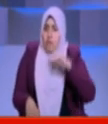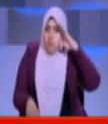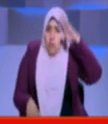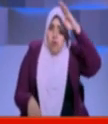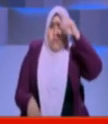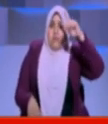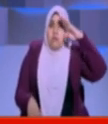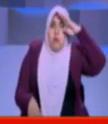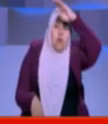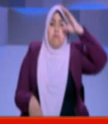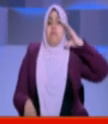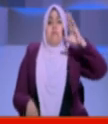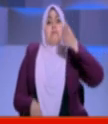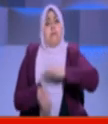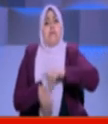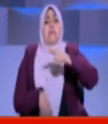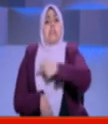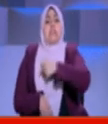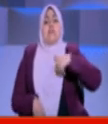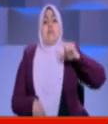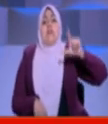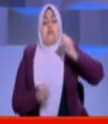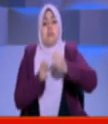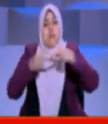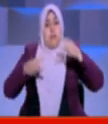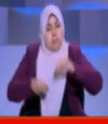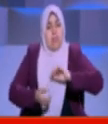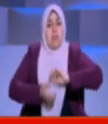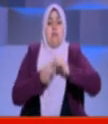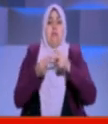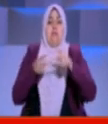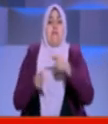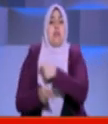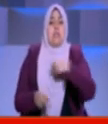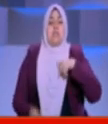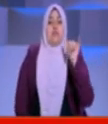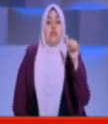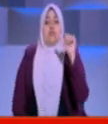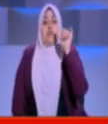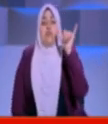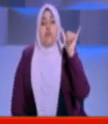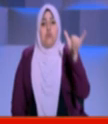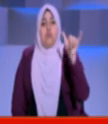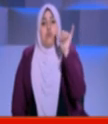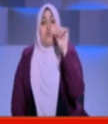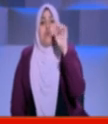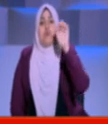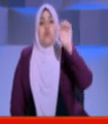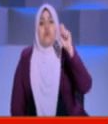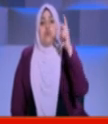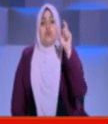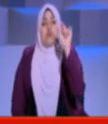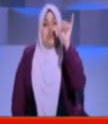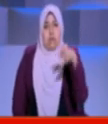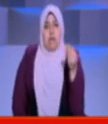الذي استخدمه الرئيس العراقي، انتهى الأمر في النهاية بالتوافق على اسم السيد مصطفى الكاظمي بعد قبول اعتذار السيد عدنان